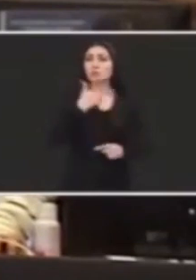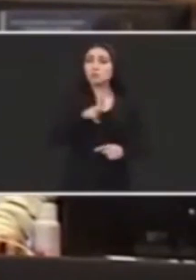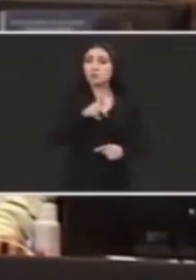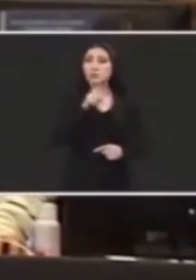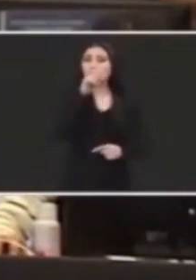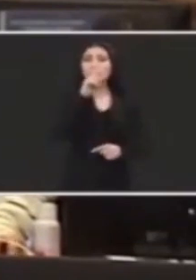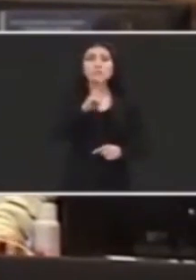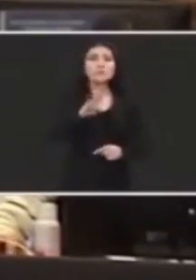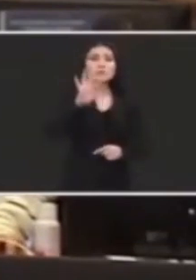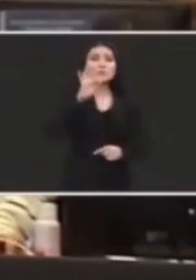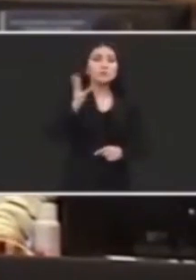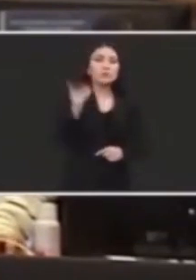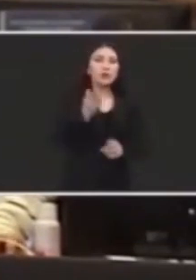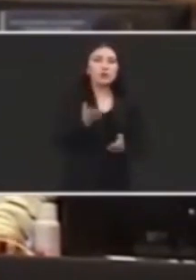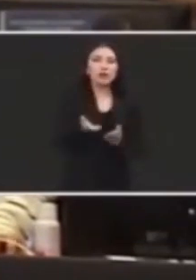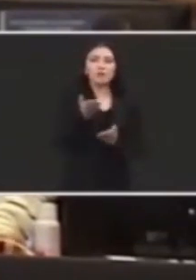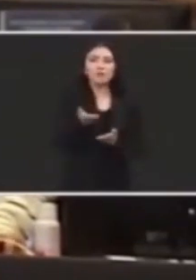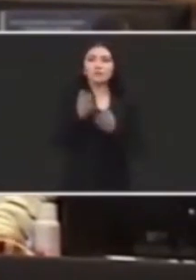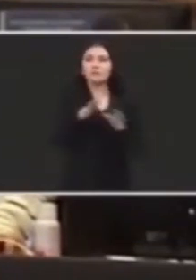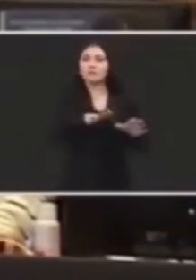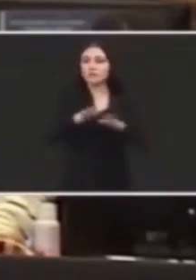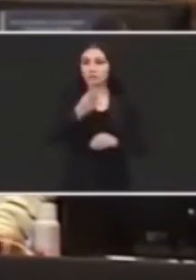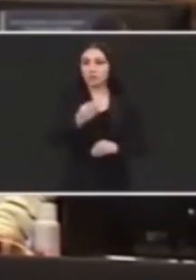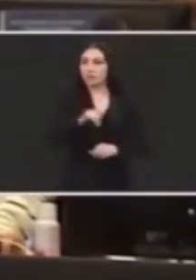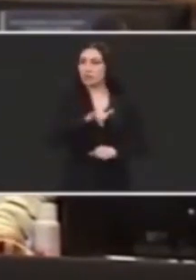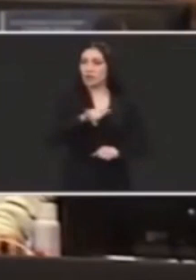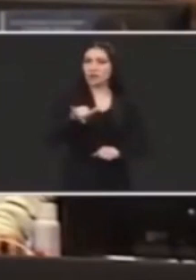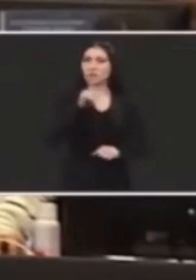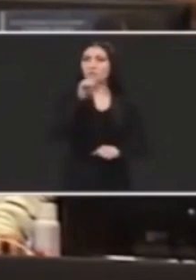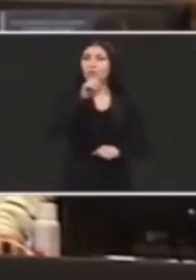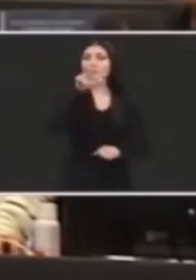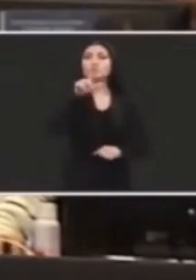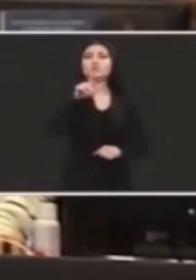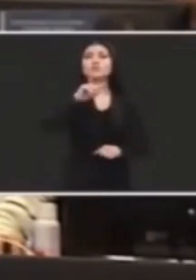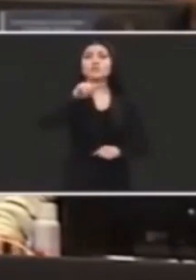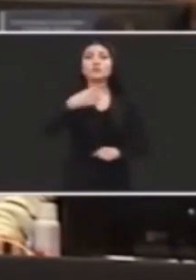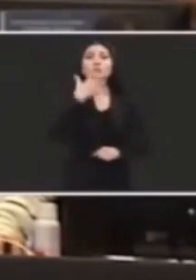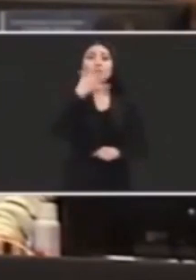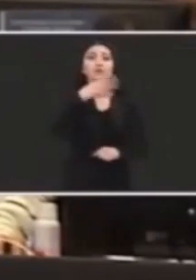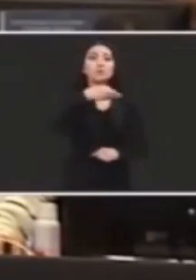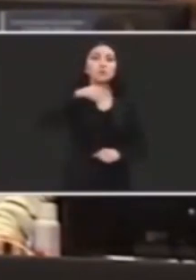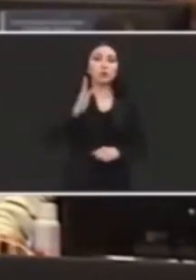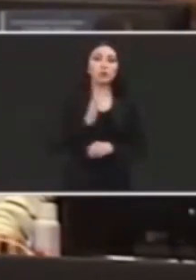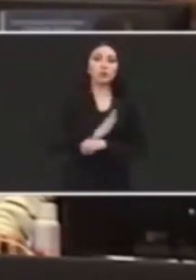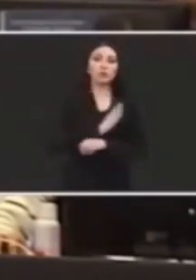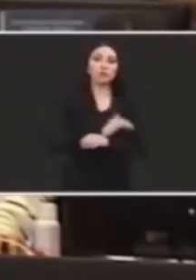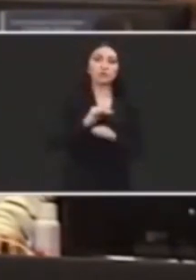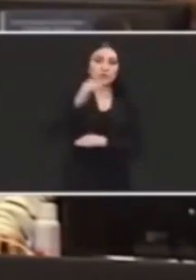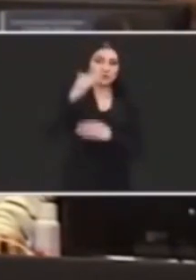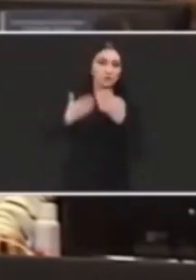Tam tersi efendime söyleyeyim. Öyle olacağı baştan zaten biliniyor. Bunun aksine de hiçbir